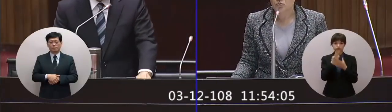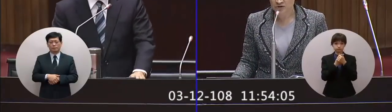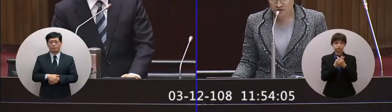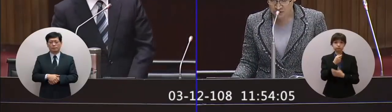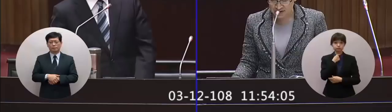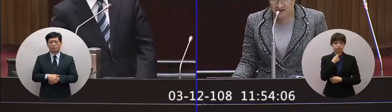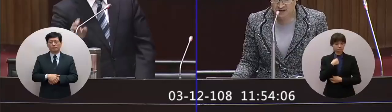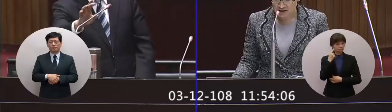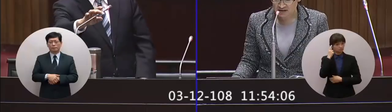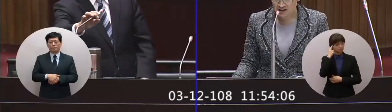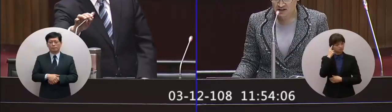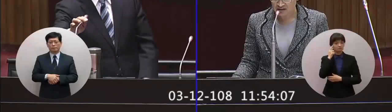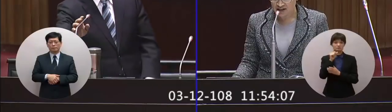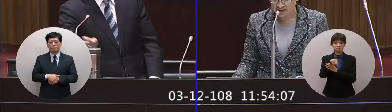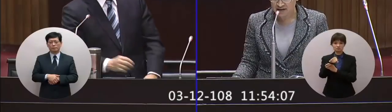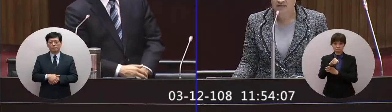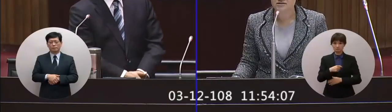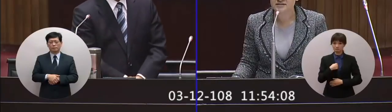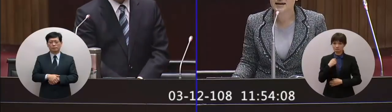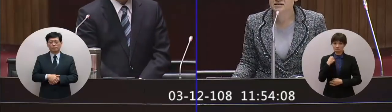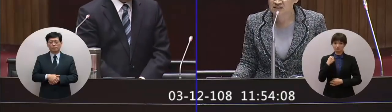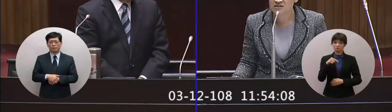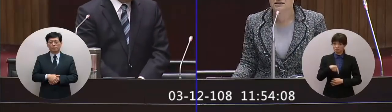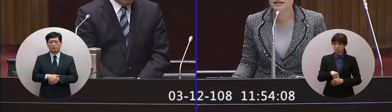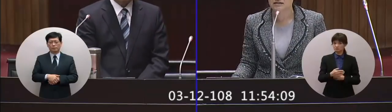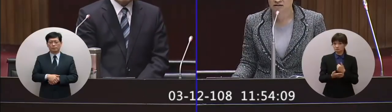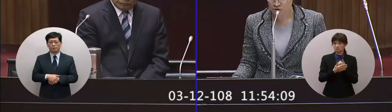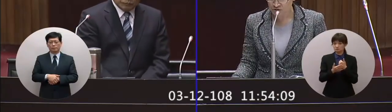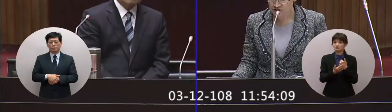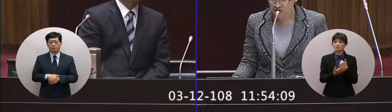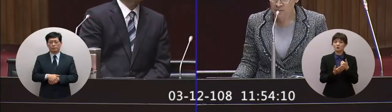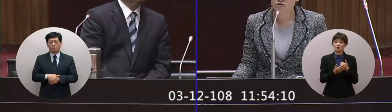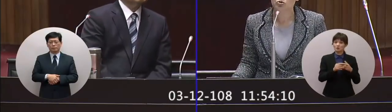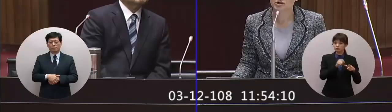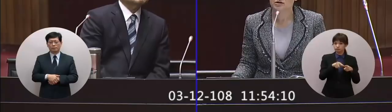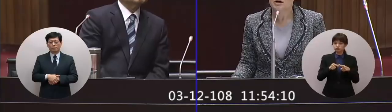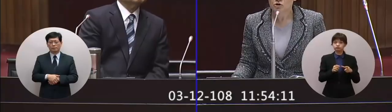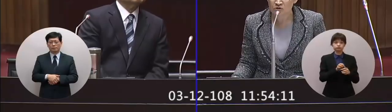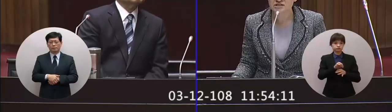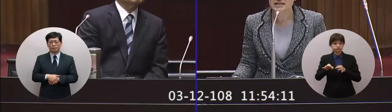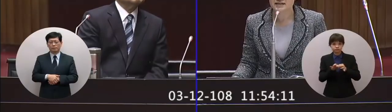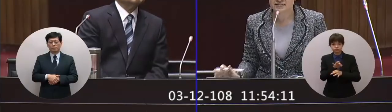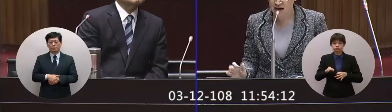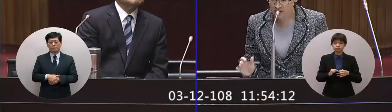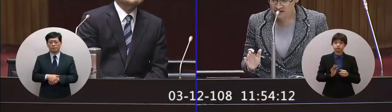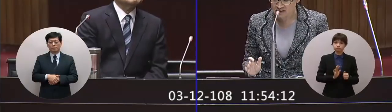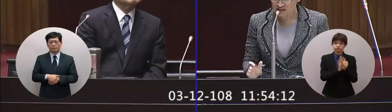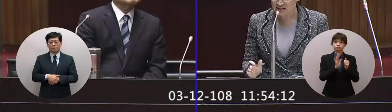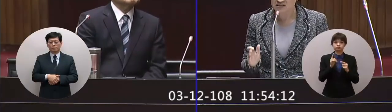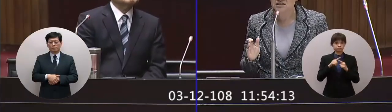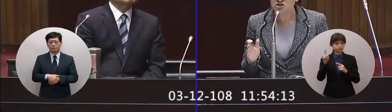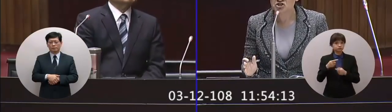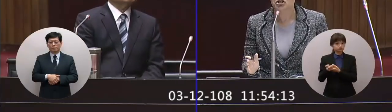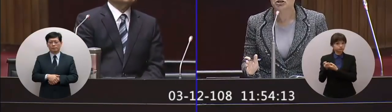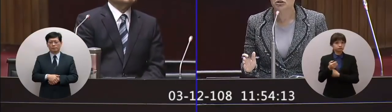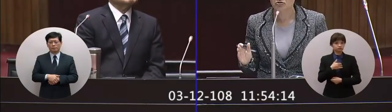认同，我觉得这个跟提升产业和人才的竞争力绝对是有帮助的，同时也让台湾的经